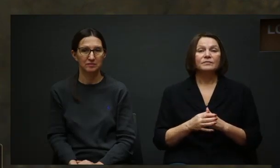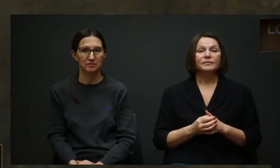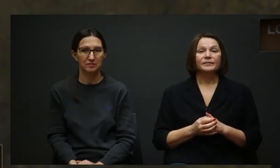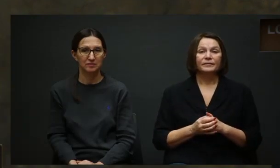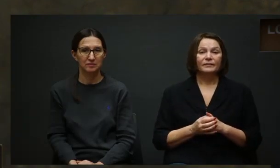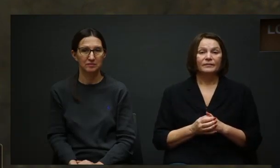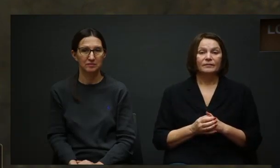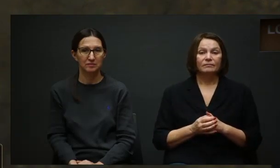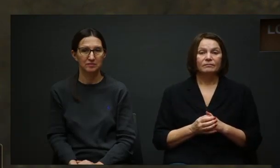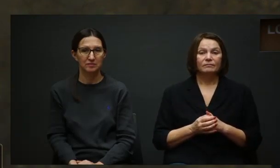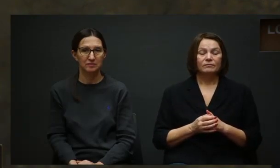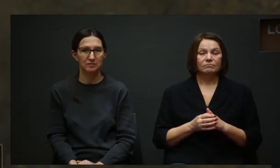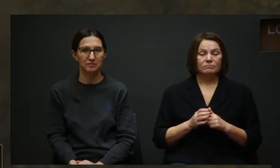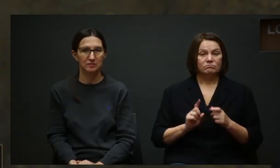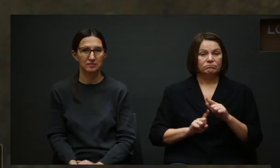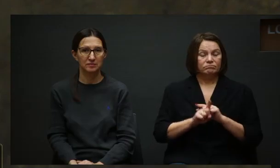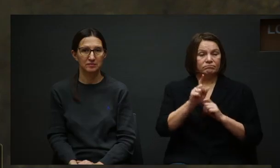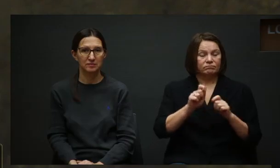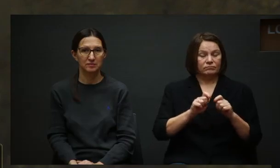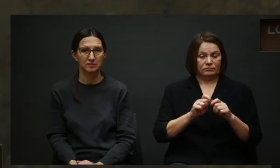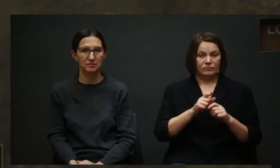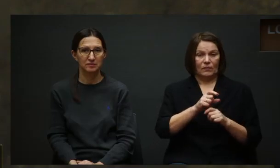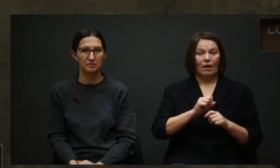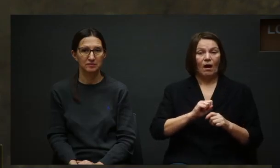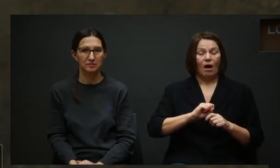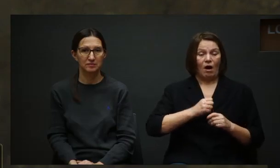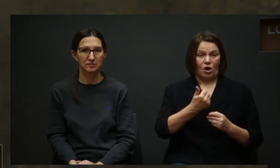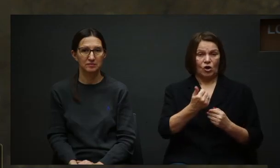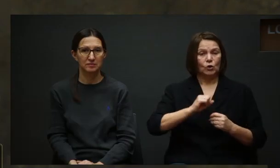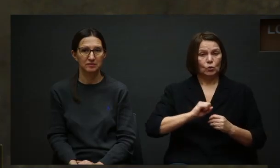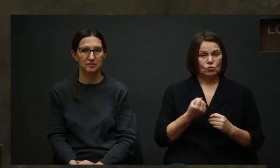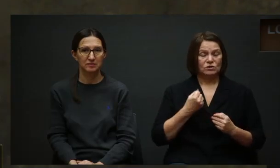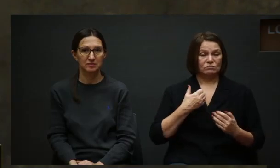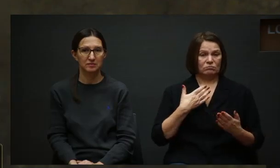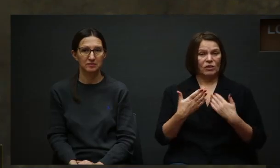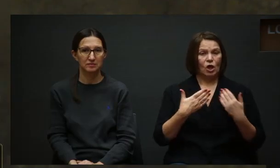Здесь укрепились их дружеские отношения с Ириной Александровной Антоновой.